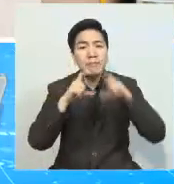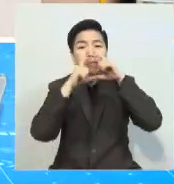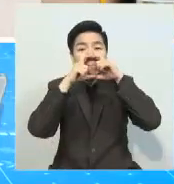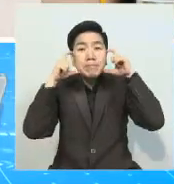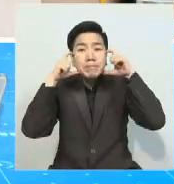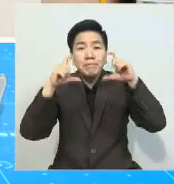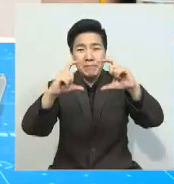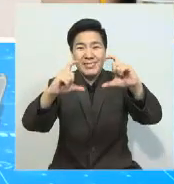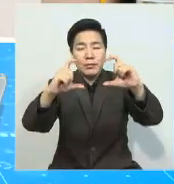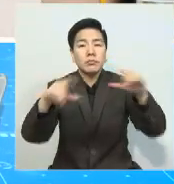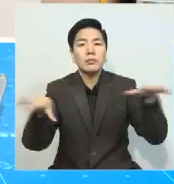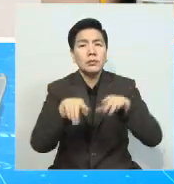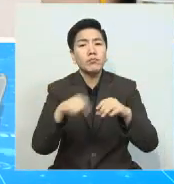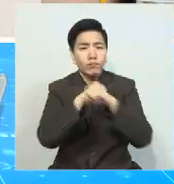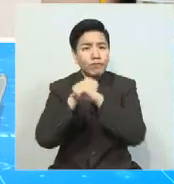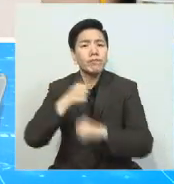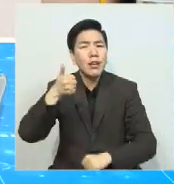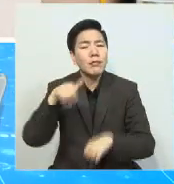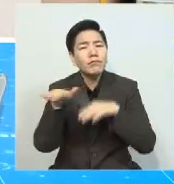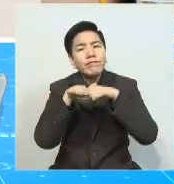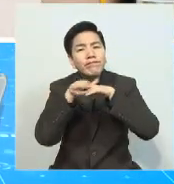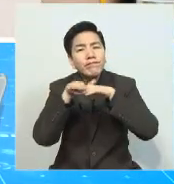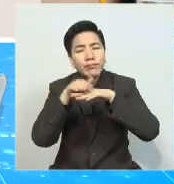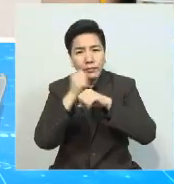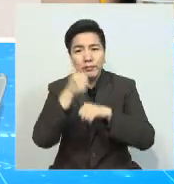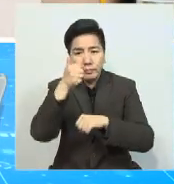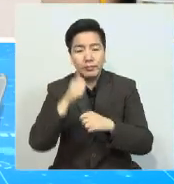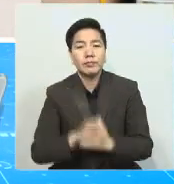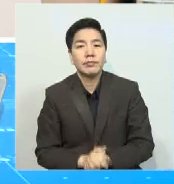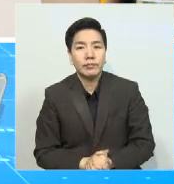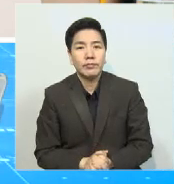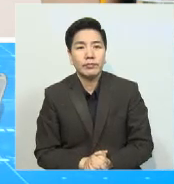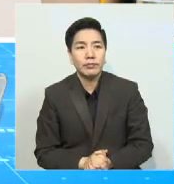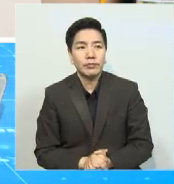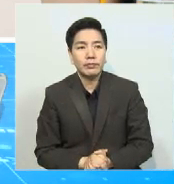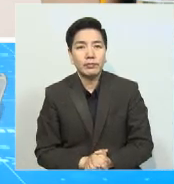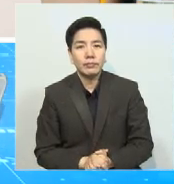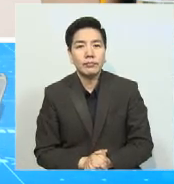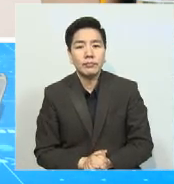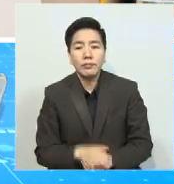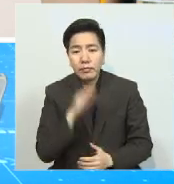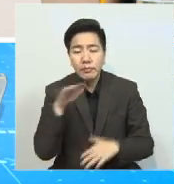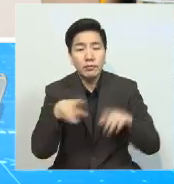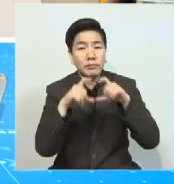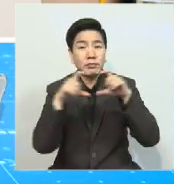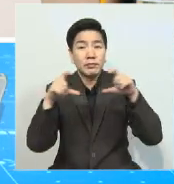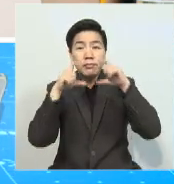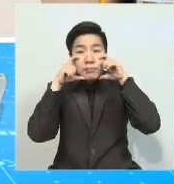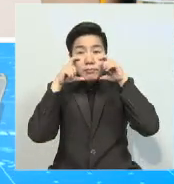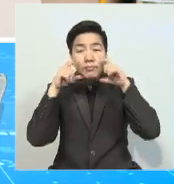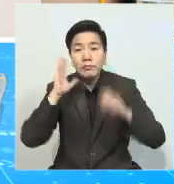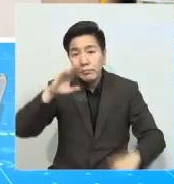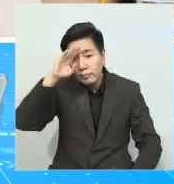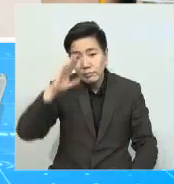อันนั้นก็สามารถป้องกันได้นะในเบื้องต้นก่อนนะครับ ค่ะอันนี้คือถ้าเป็นหน้ากากปกติเนี่ย